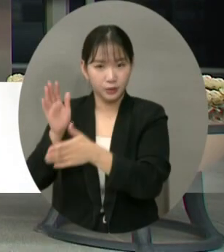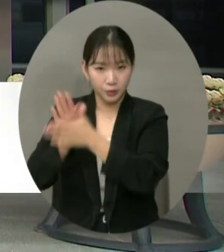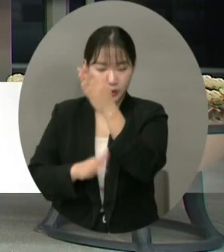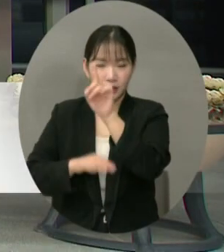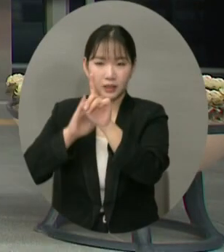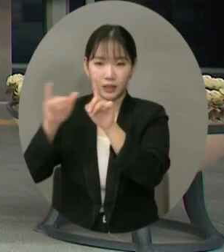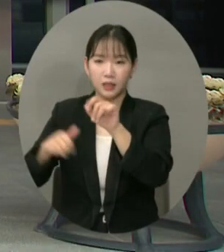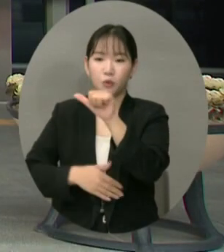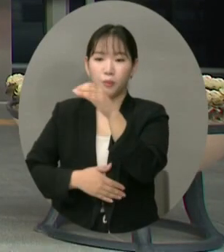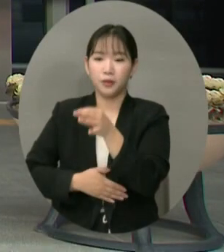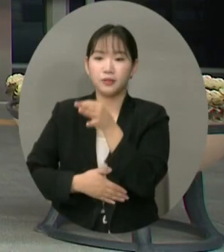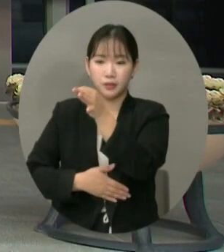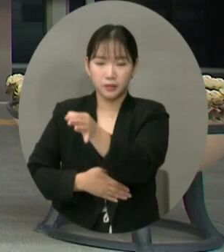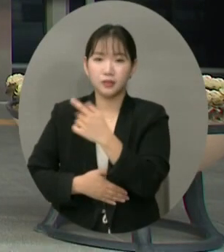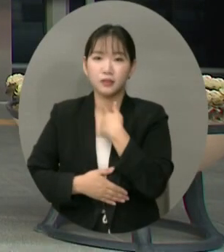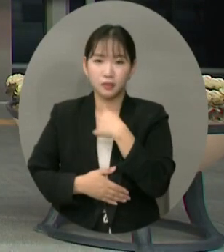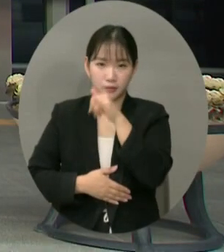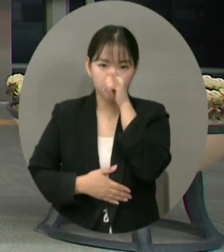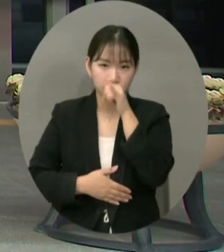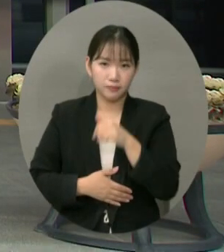1인당 5만 원씩 지급해 왔습니다